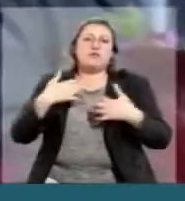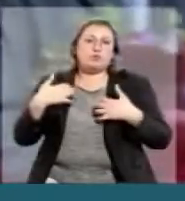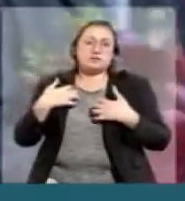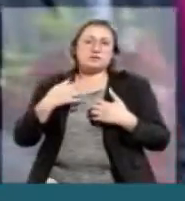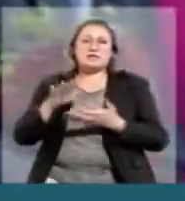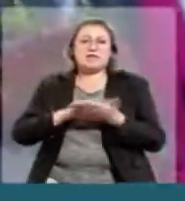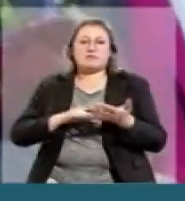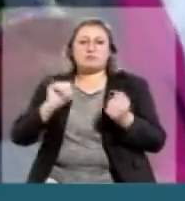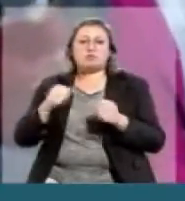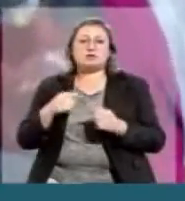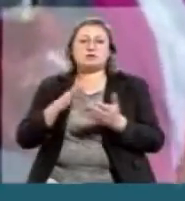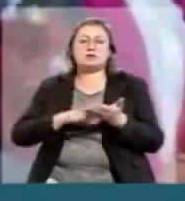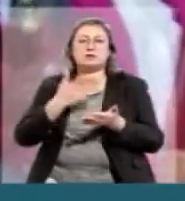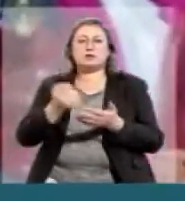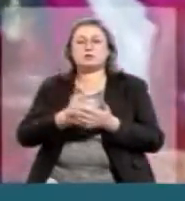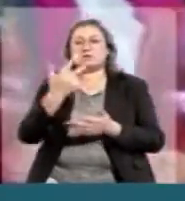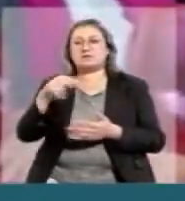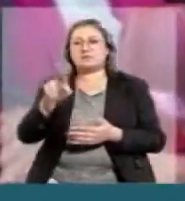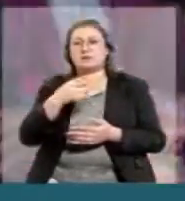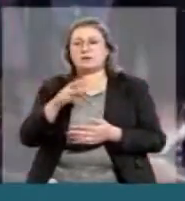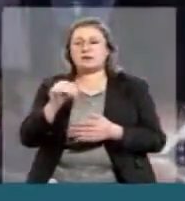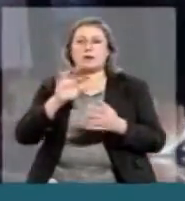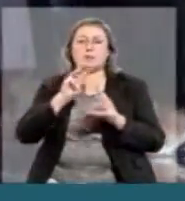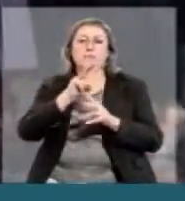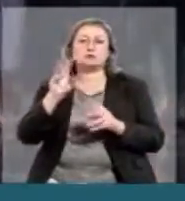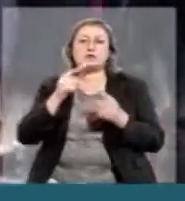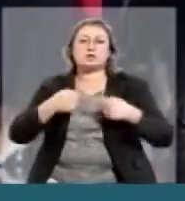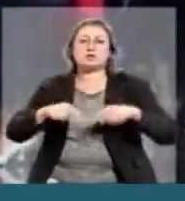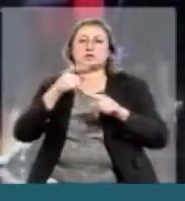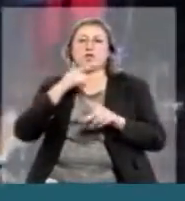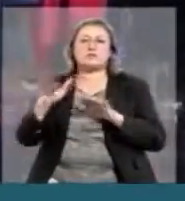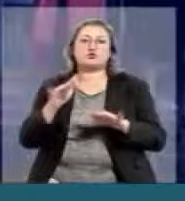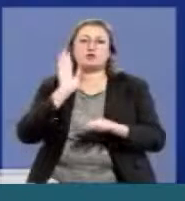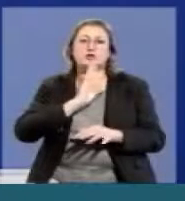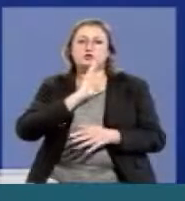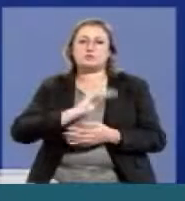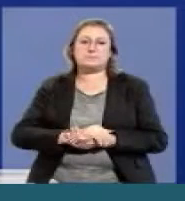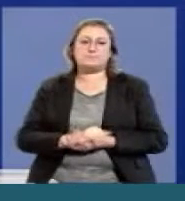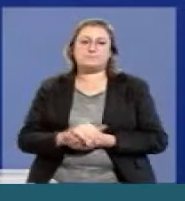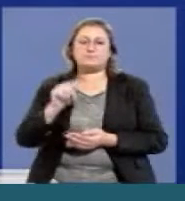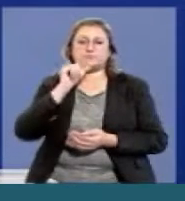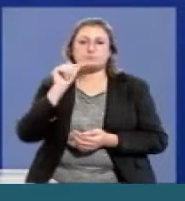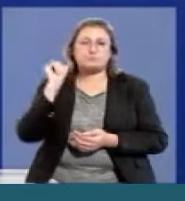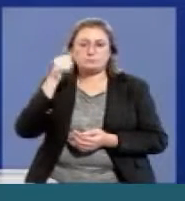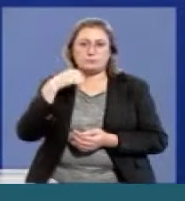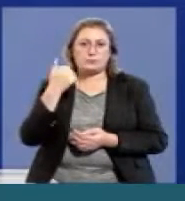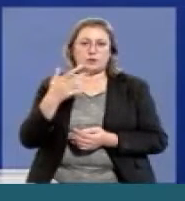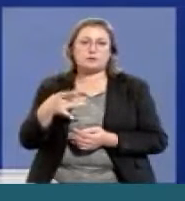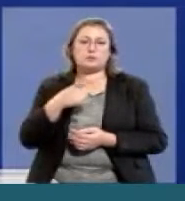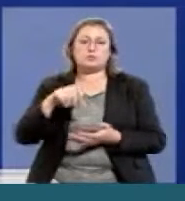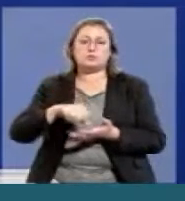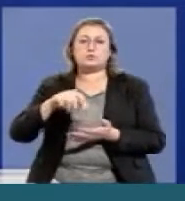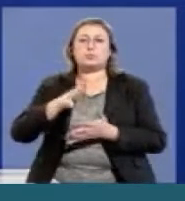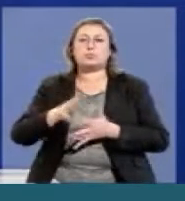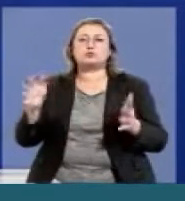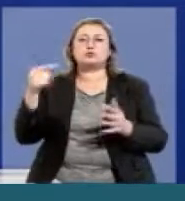животных. Заявку можно подать до 30 декабря на почту Ассоциации деловых женщин. В прошлом году в республиканском конкурсе